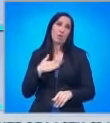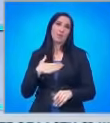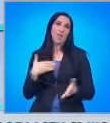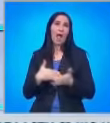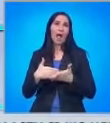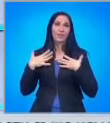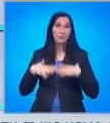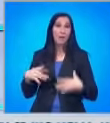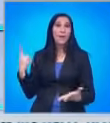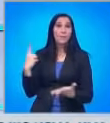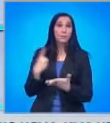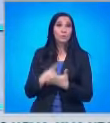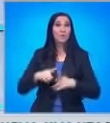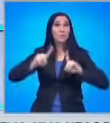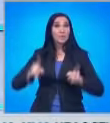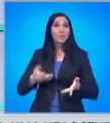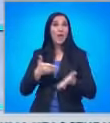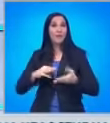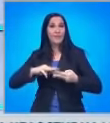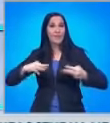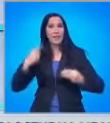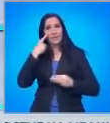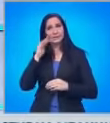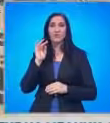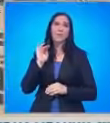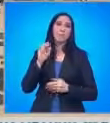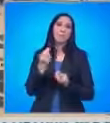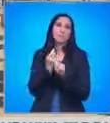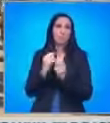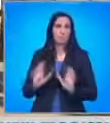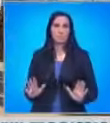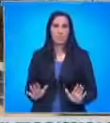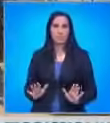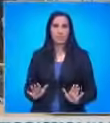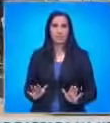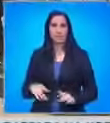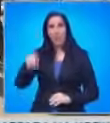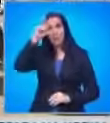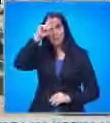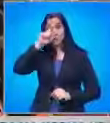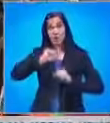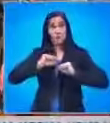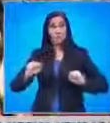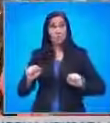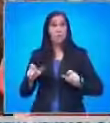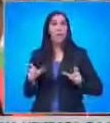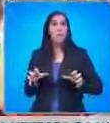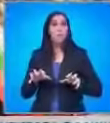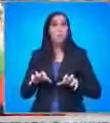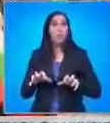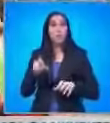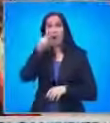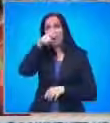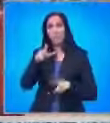Настояват още бързите антигенни тестове да бъдат безплатни. В София протестът блокира Орлов